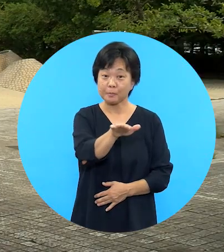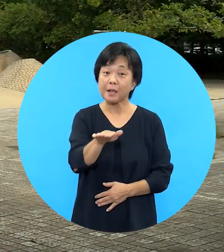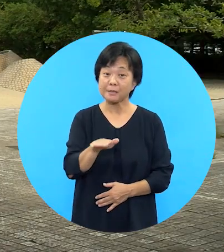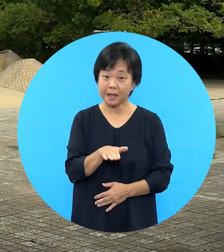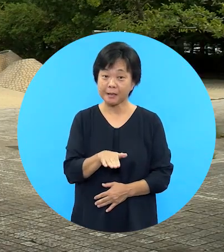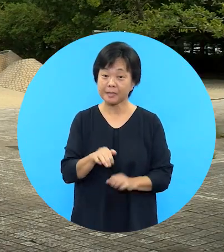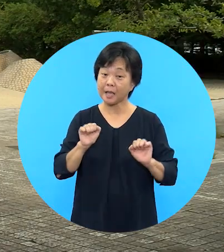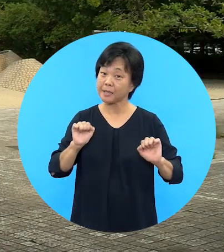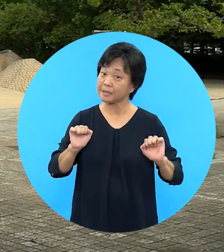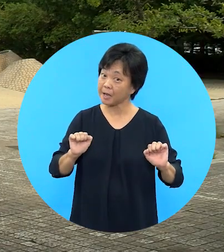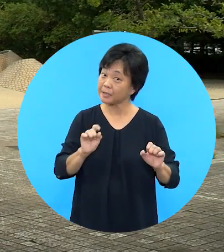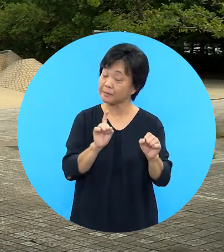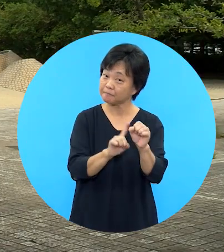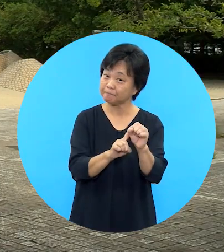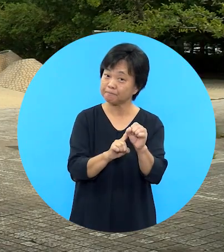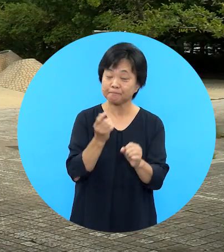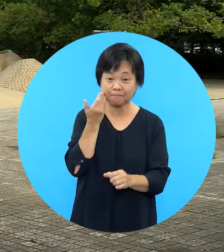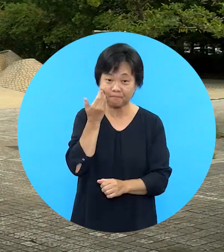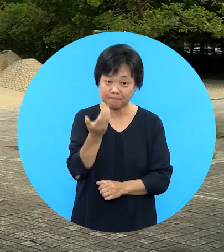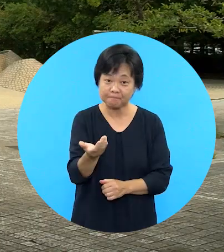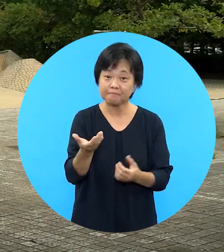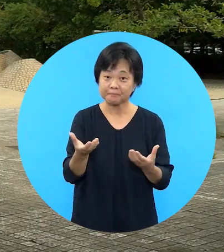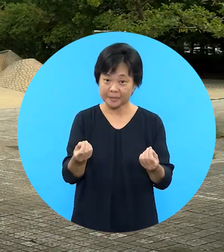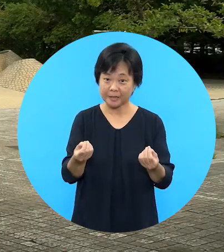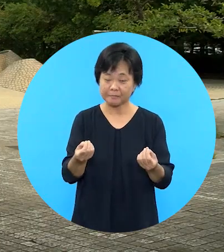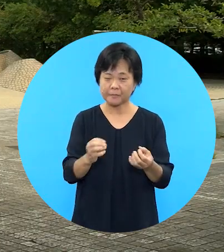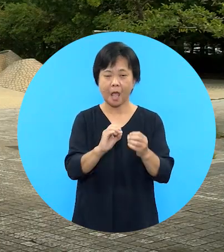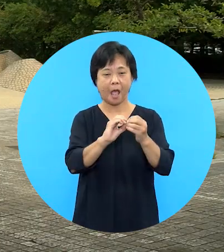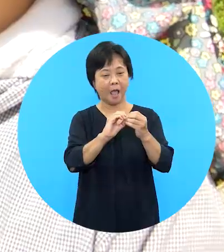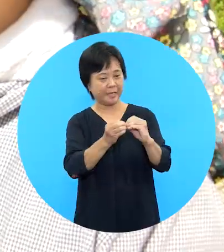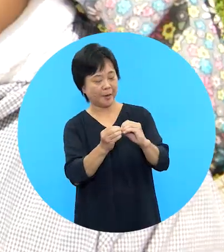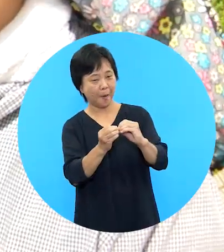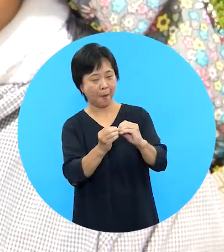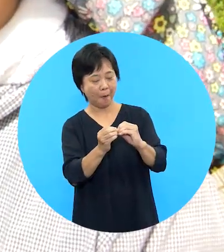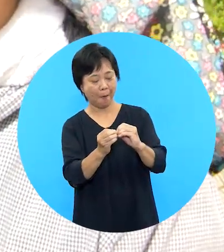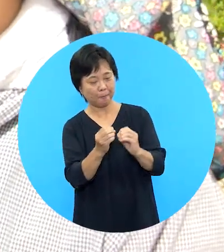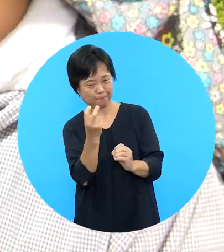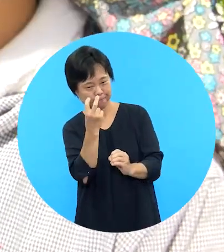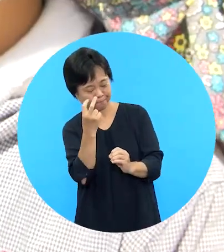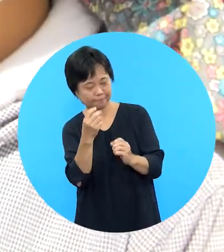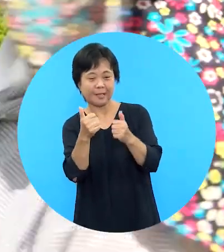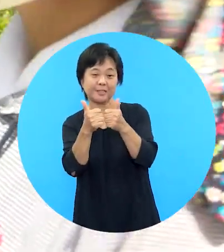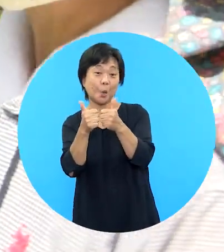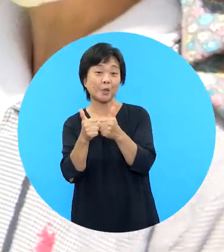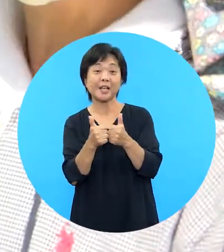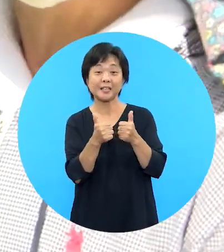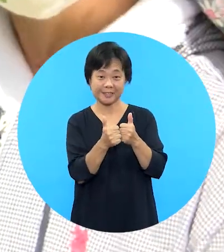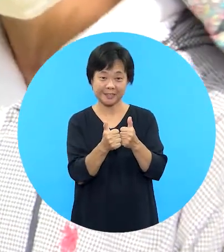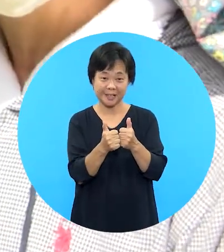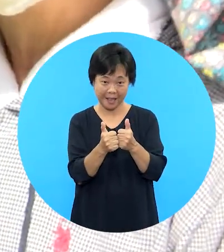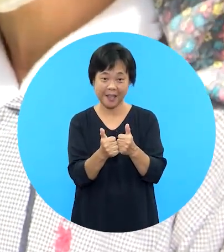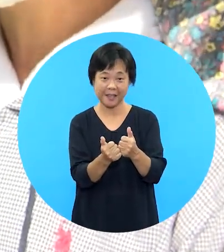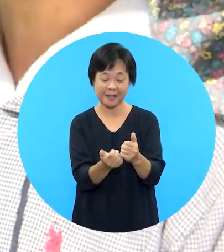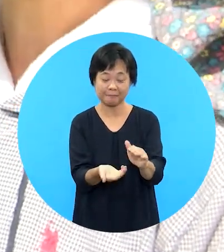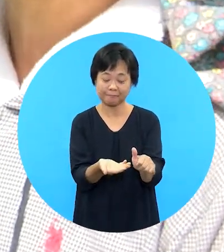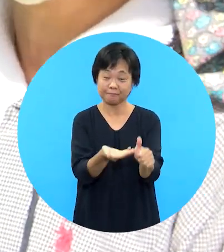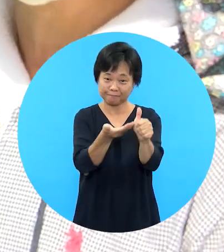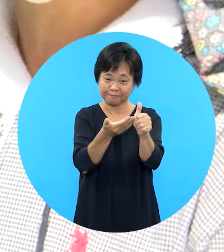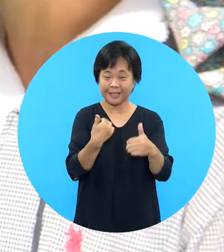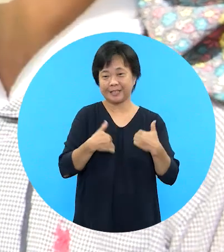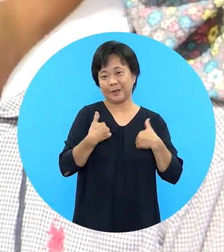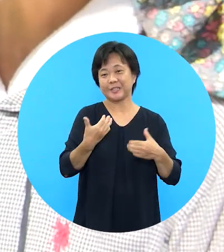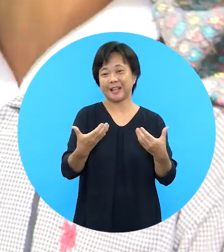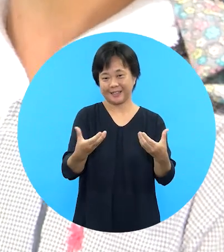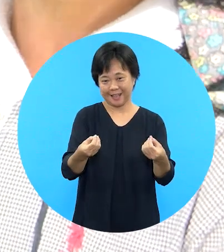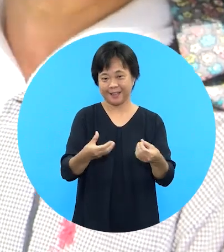メンバーの皆さんにやりがいについてお聞きしました。 色合いを考えて相談しながら植えたんですけ